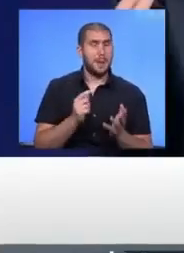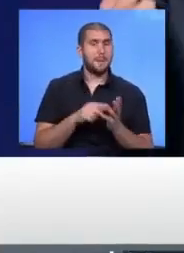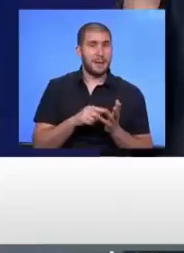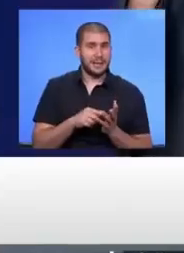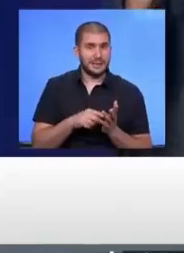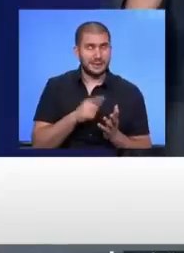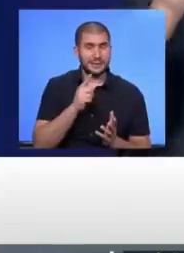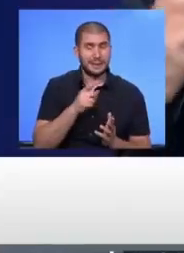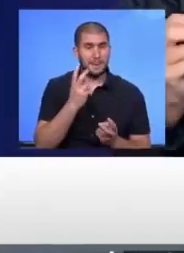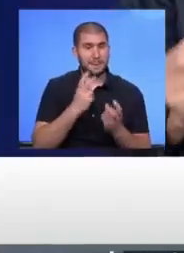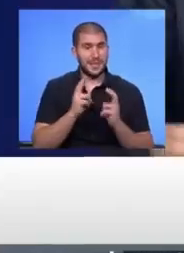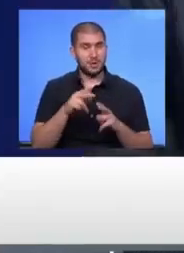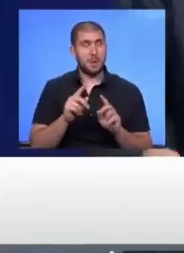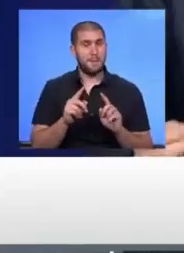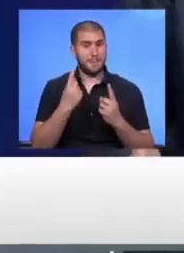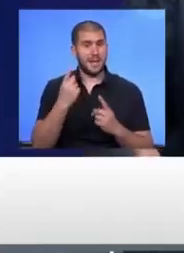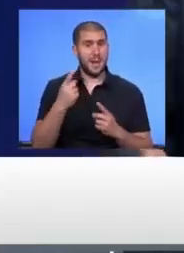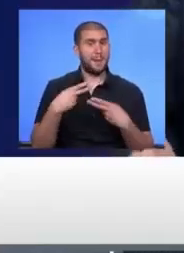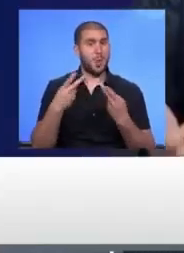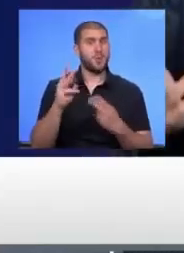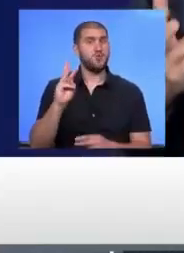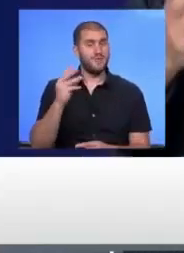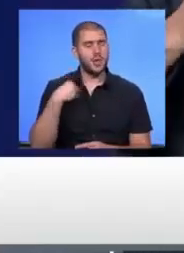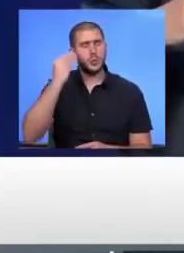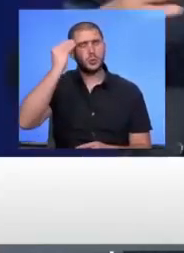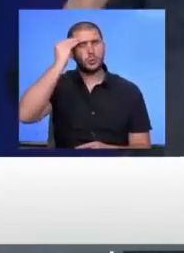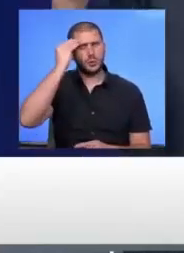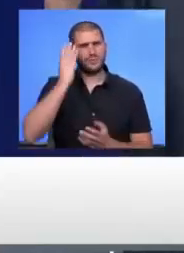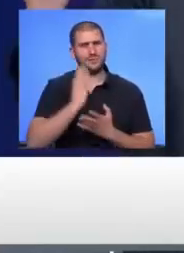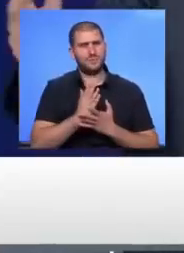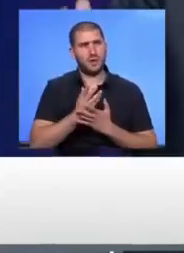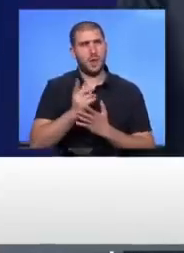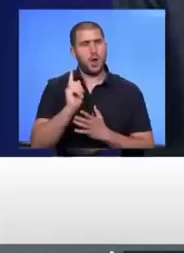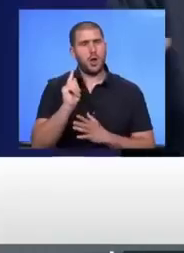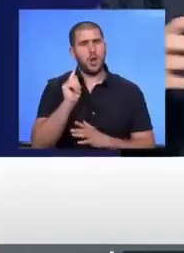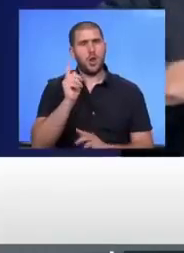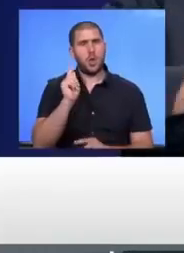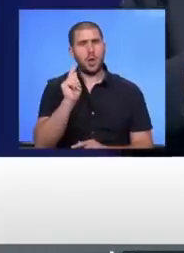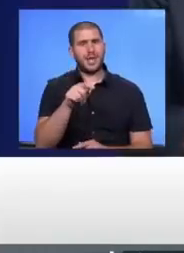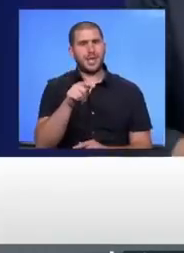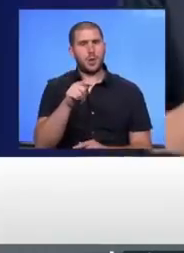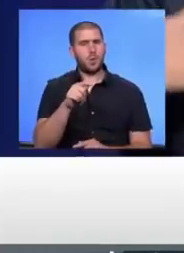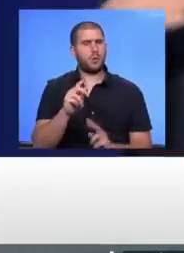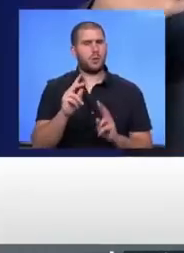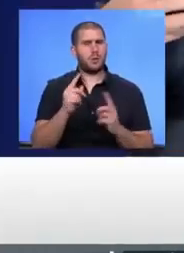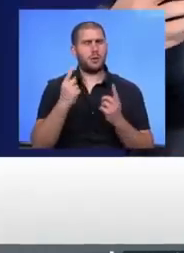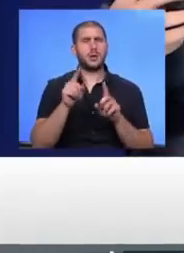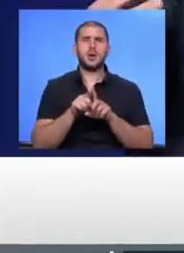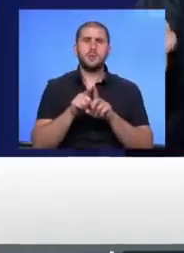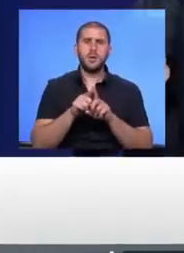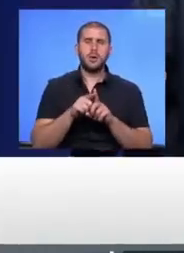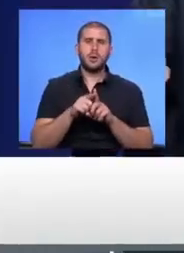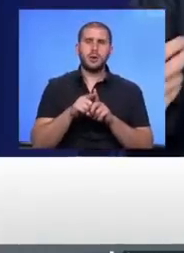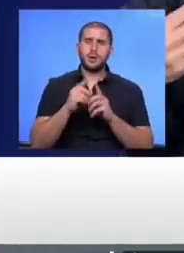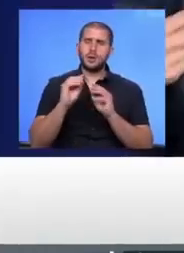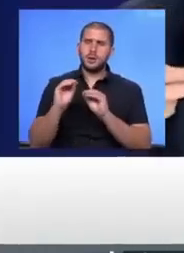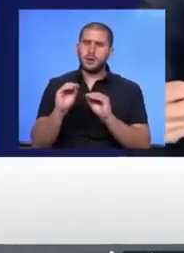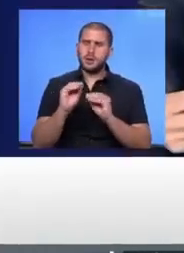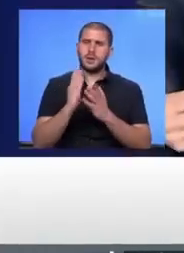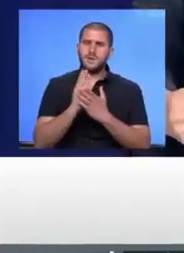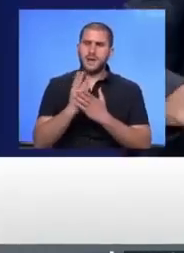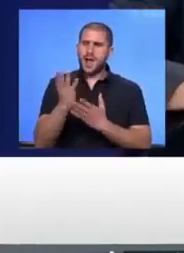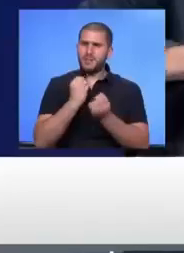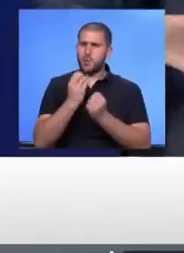כשהגיע המידע הזה במקרה של שיפה, אני זוכר את זה, הם לא הגיעו לשם באופן סטטי, הם הגיעו לשם כמו סוג של תחנת מעבר, חטפו אותם